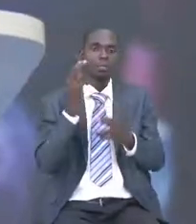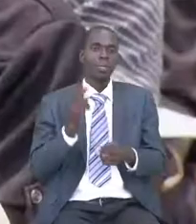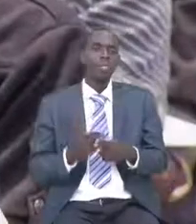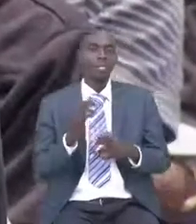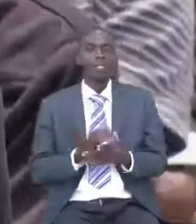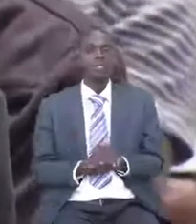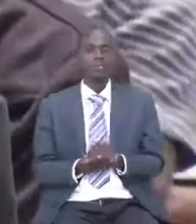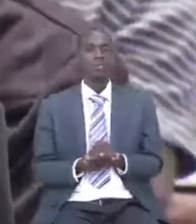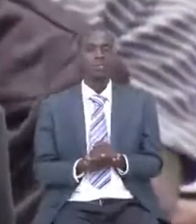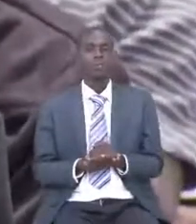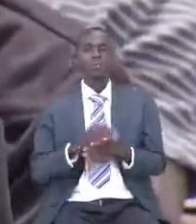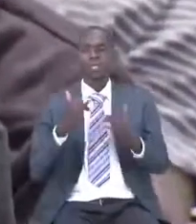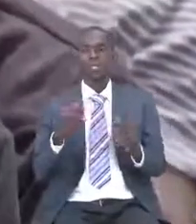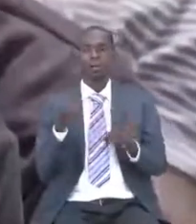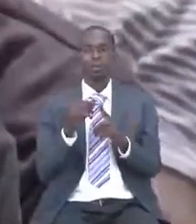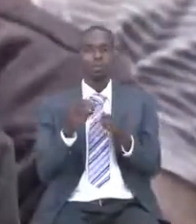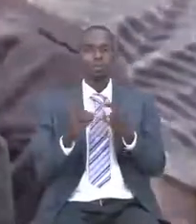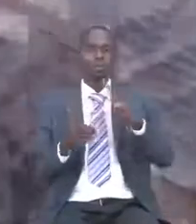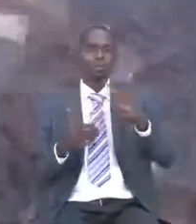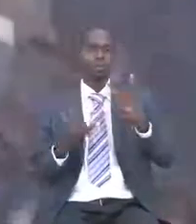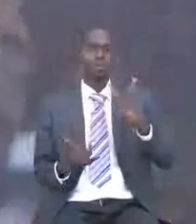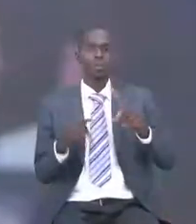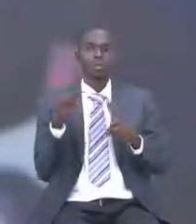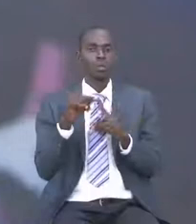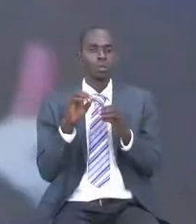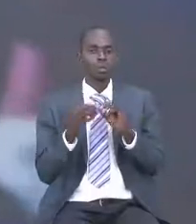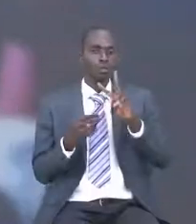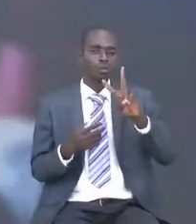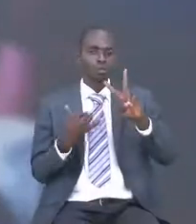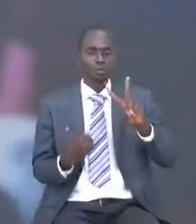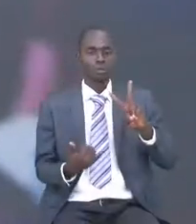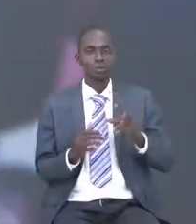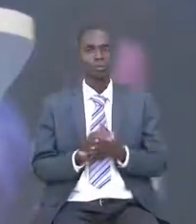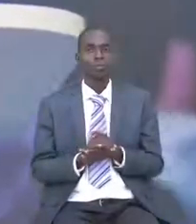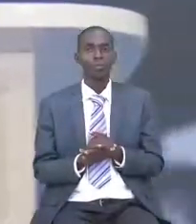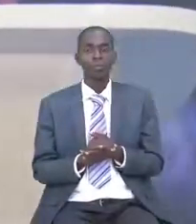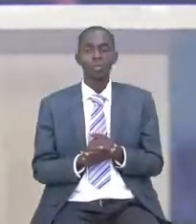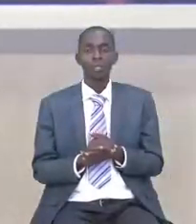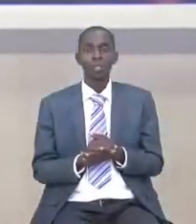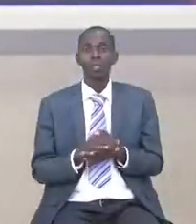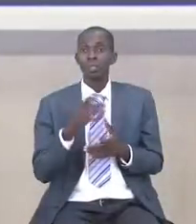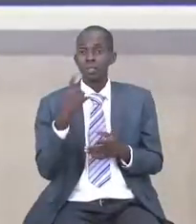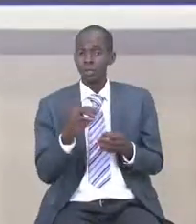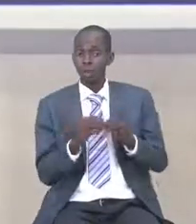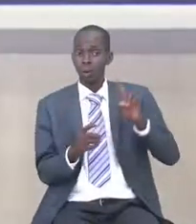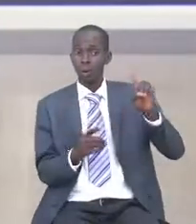Confirmé au ciel pour toi, au nom de Jésus. Deuxième point maintenant. Deuxième